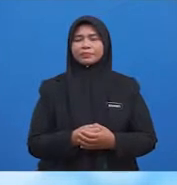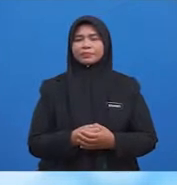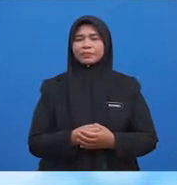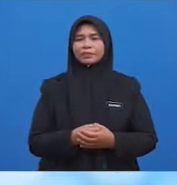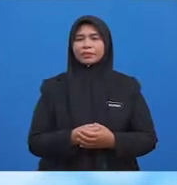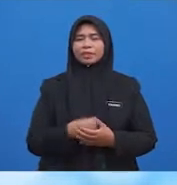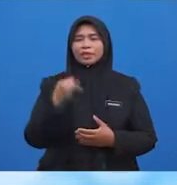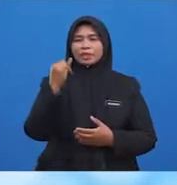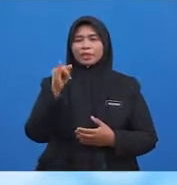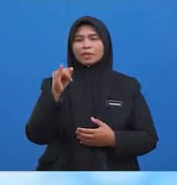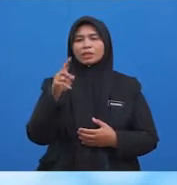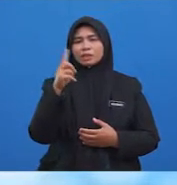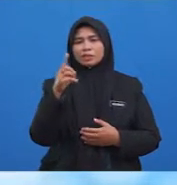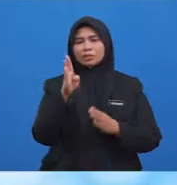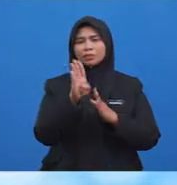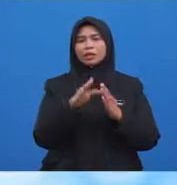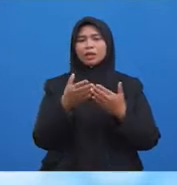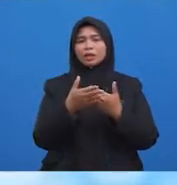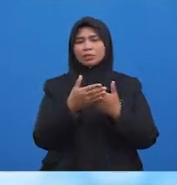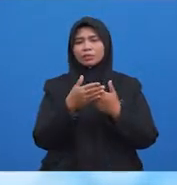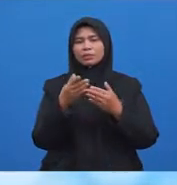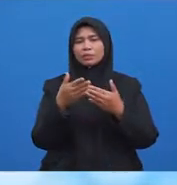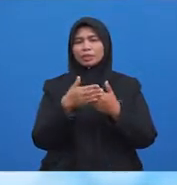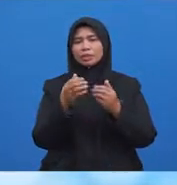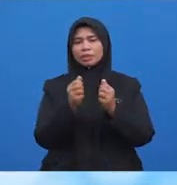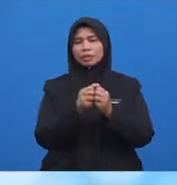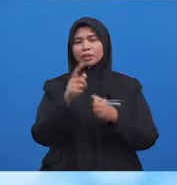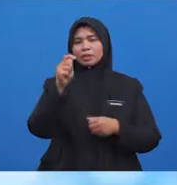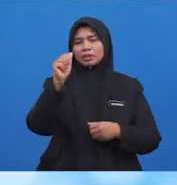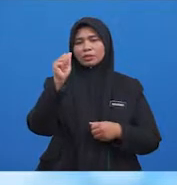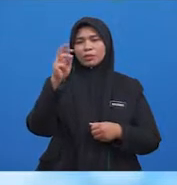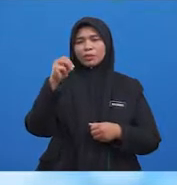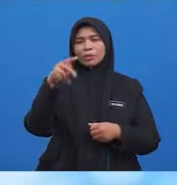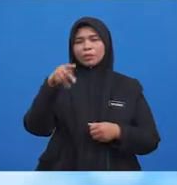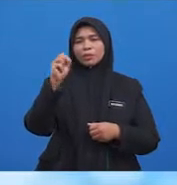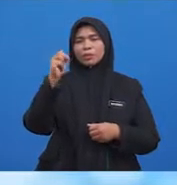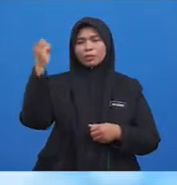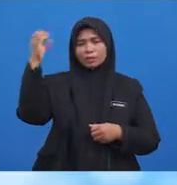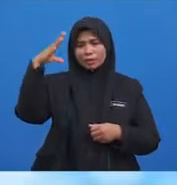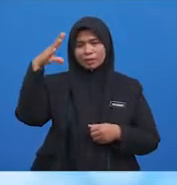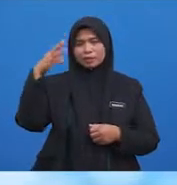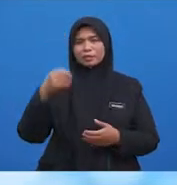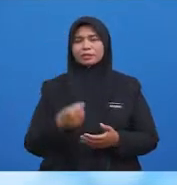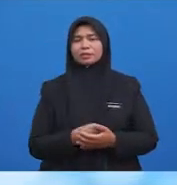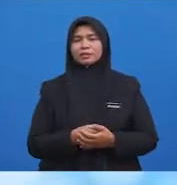ia gerak pelaku berhampiran dengan tompok matahari